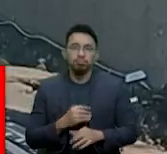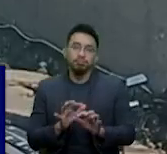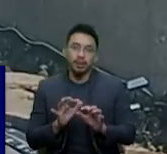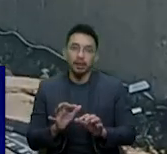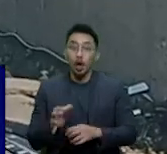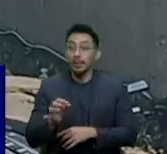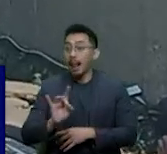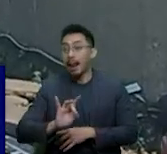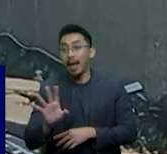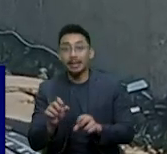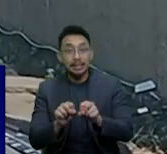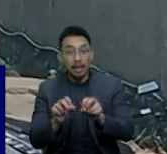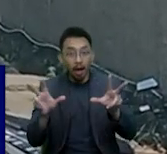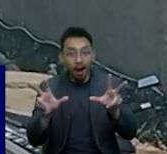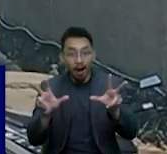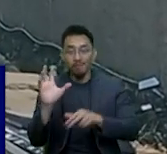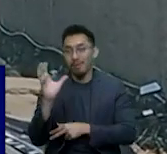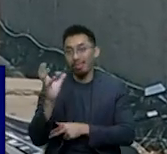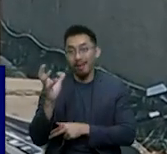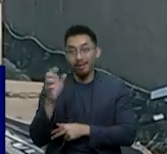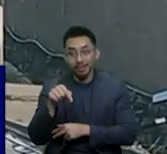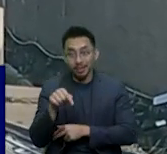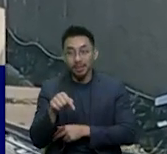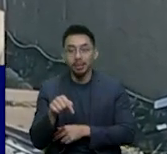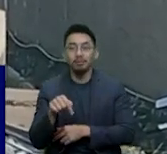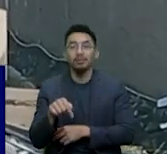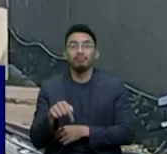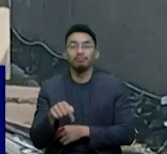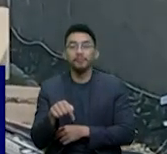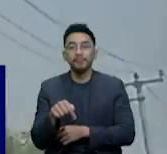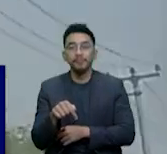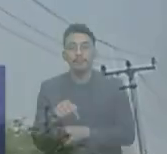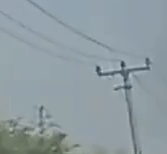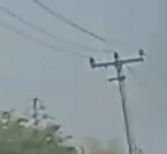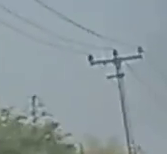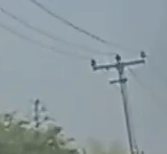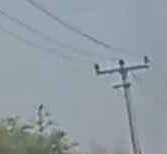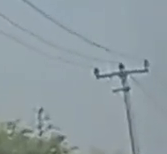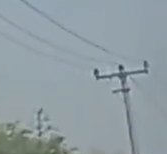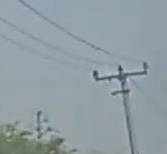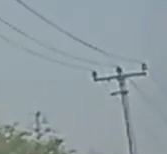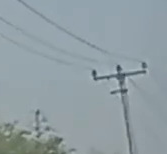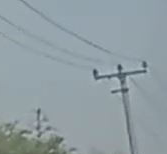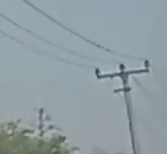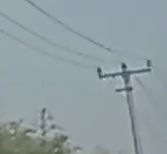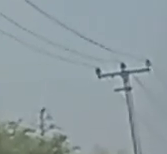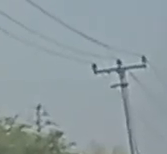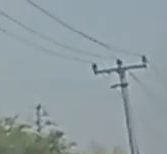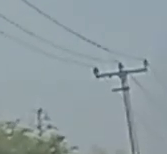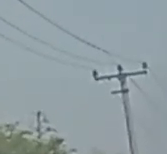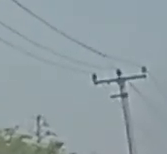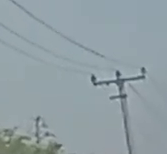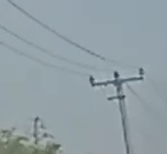Banten. Indeks polusi udara menurut website AQR Jumat pagi menunjukkan di angka 155 yang artinya tidak